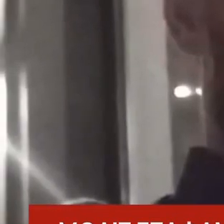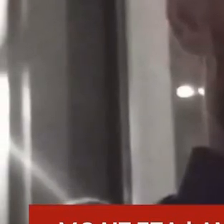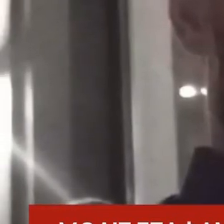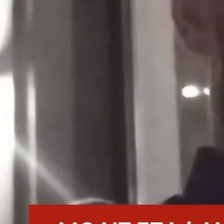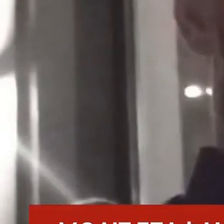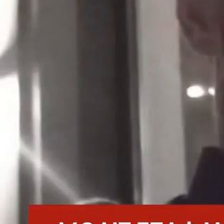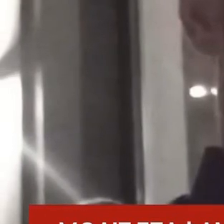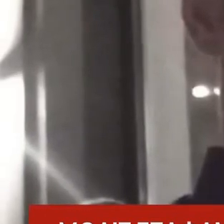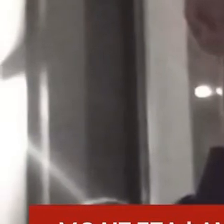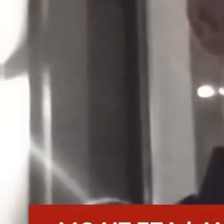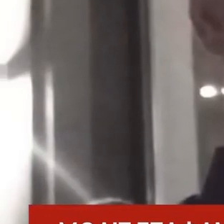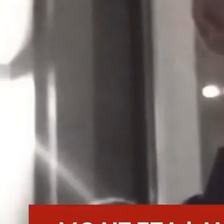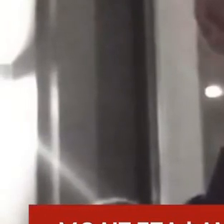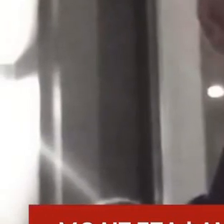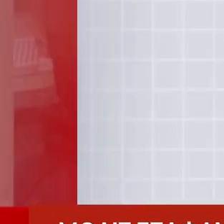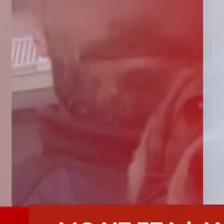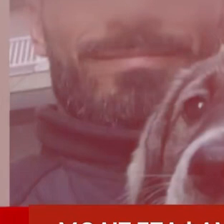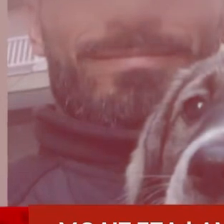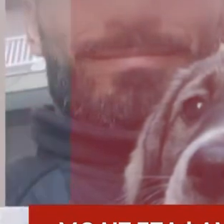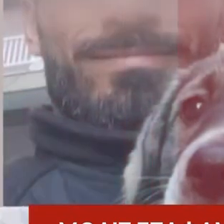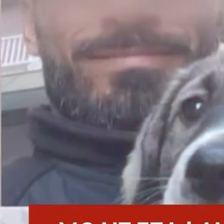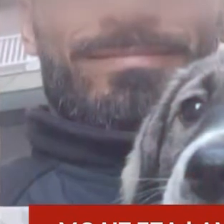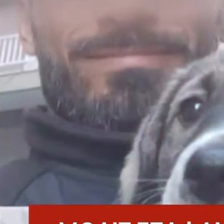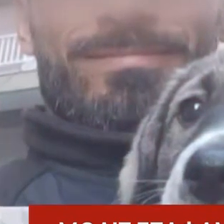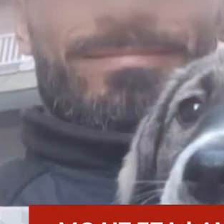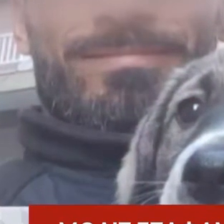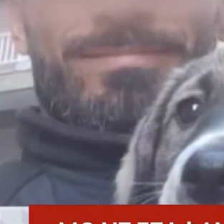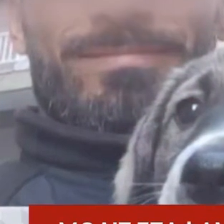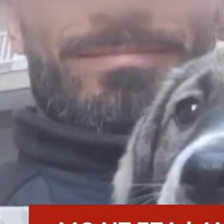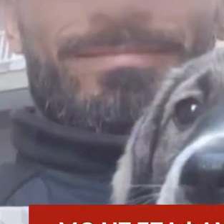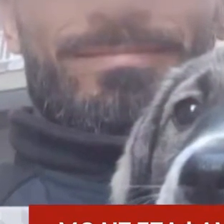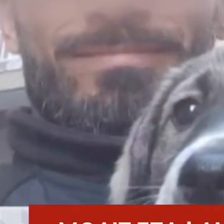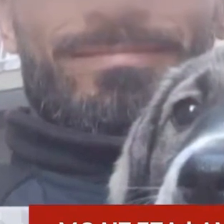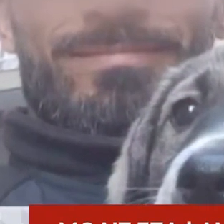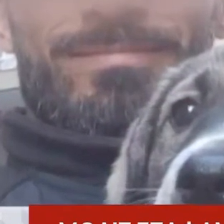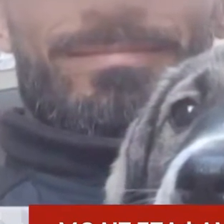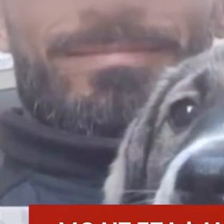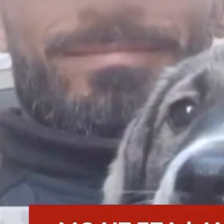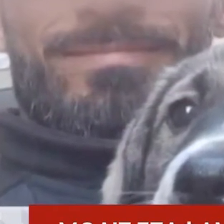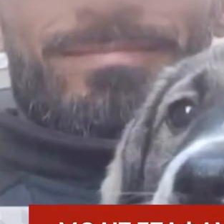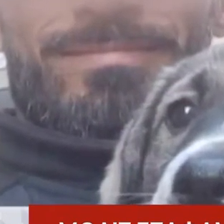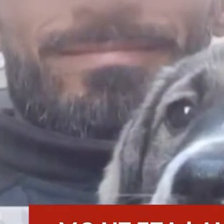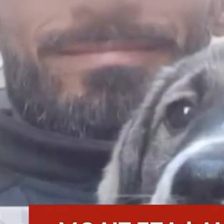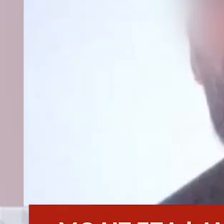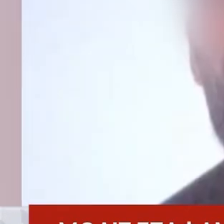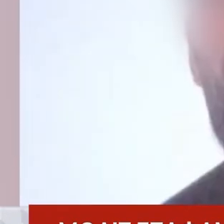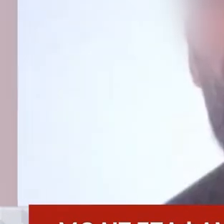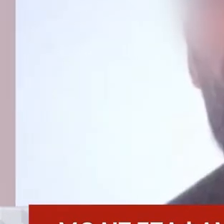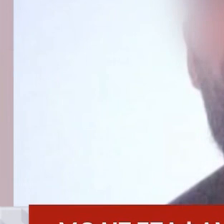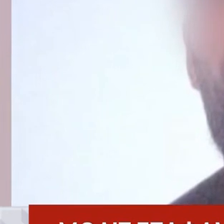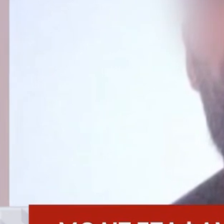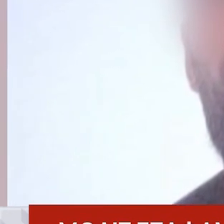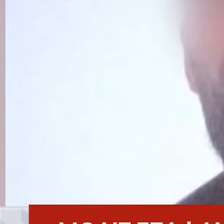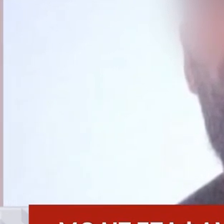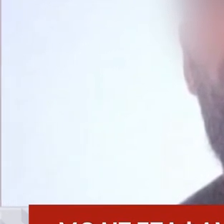την 49χρονη Γεωργία από τα χέρια του. Πήγα στον ιατροδικαστή, μετά καταδικάστηκε, αλλά τελευταία φορά τον είχα